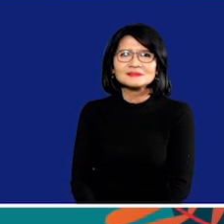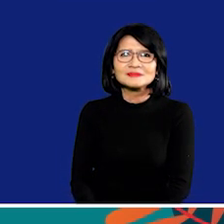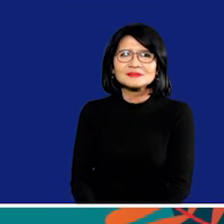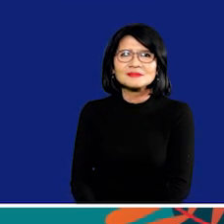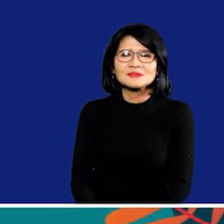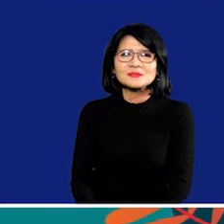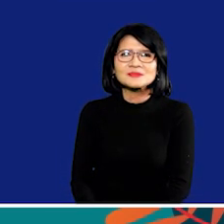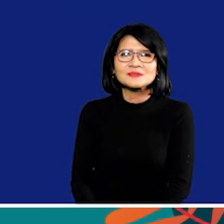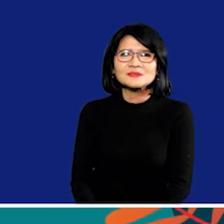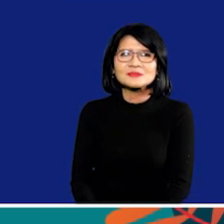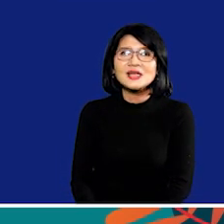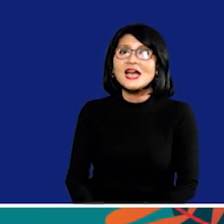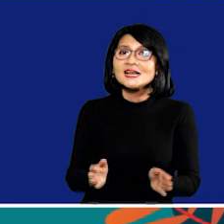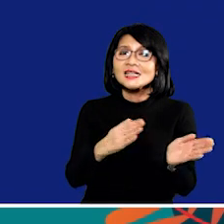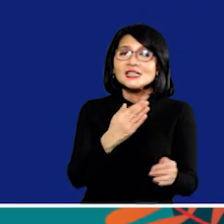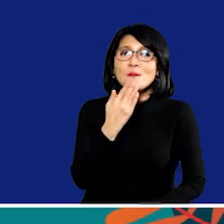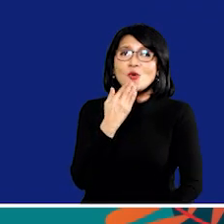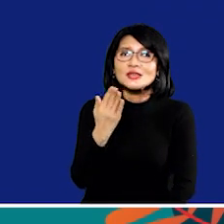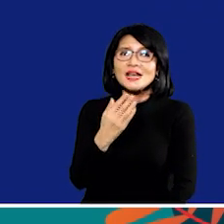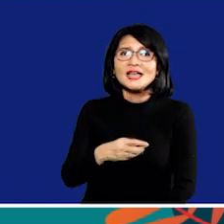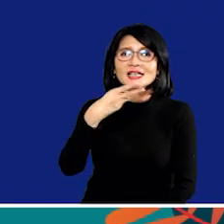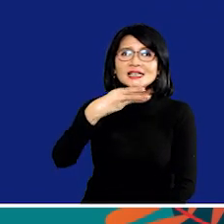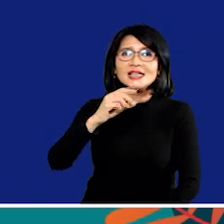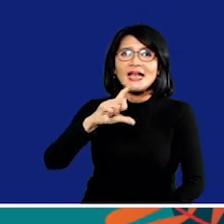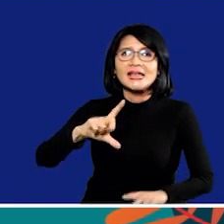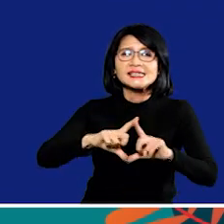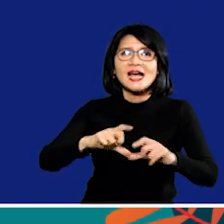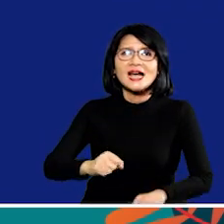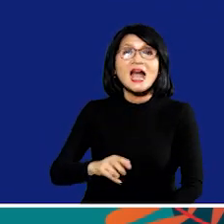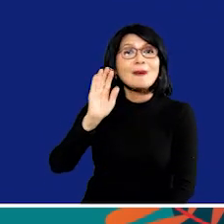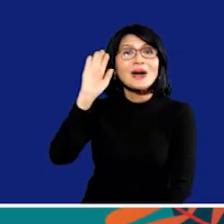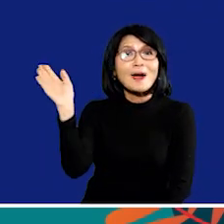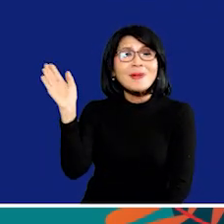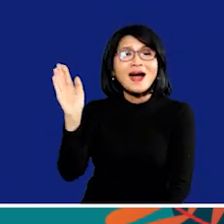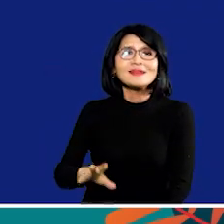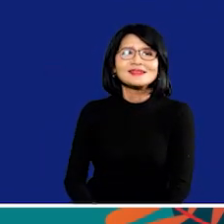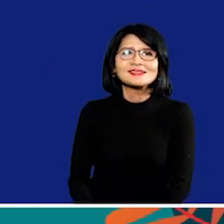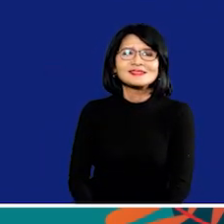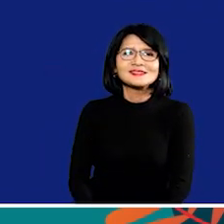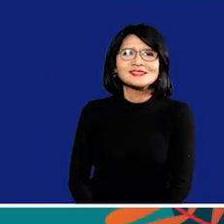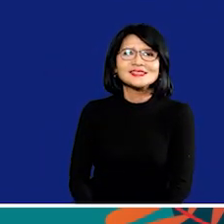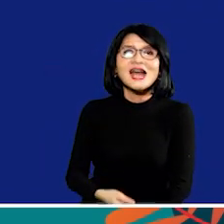mana-mana seperti itu. Oke, sekarang saya mau menanyakan ke Echa. Echa, apa kabar?